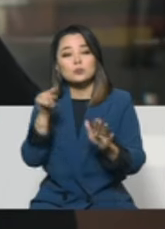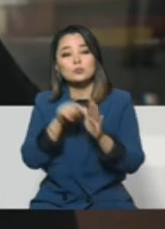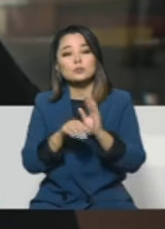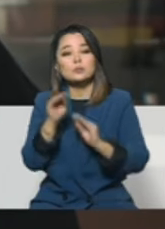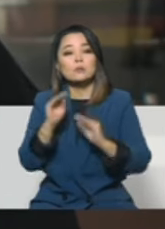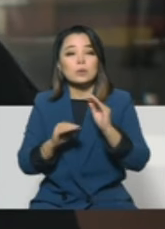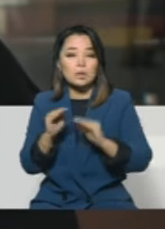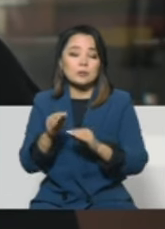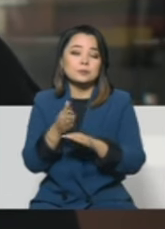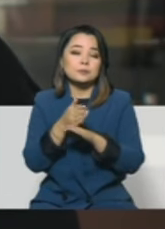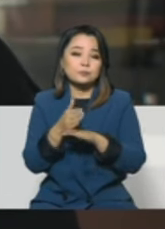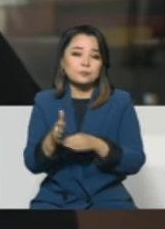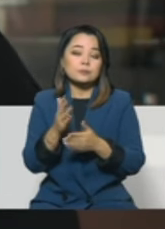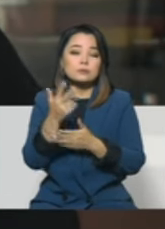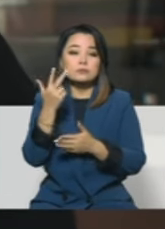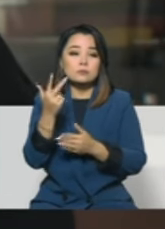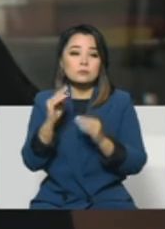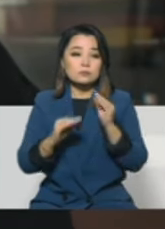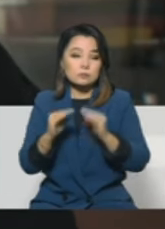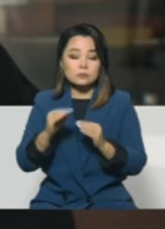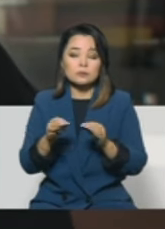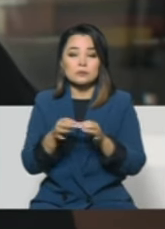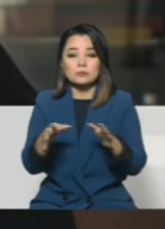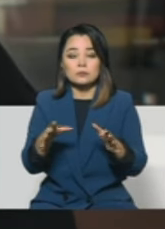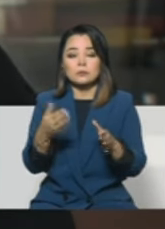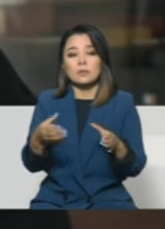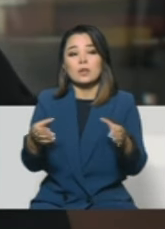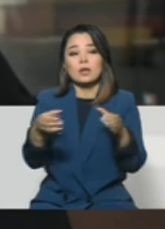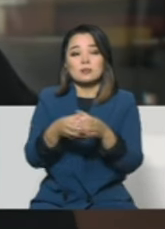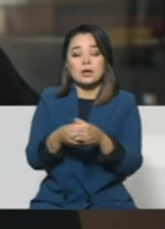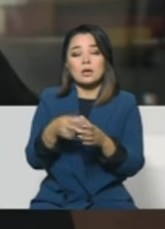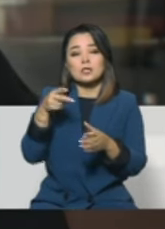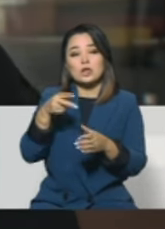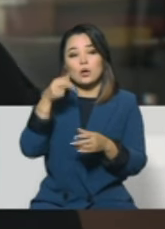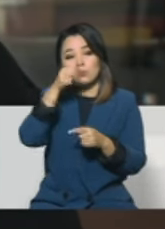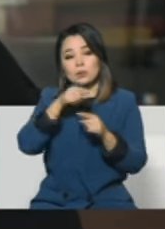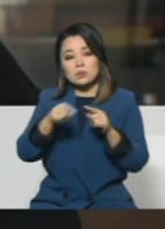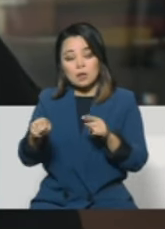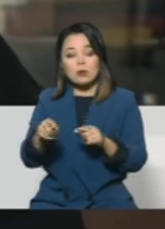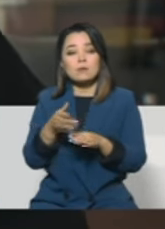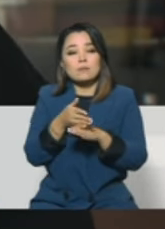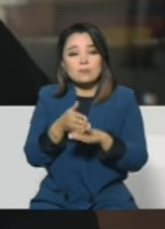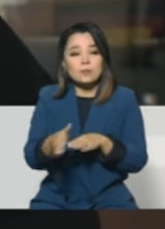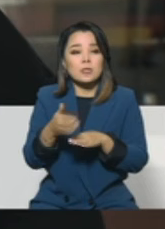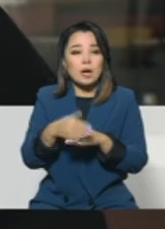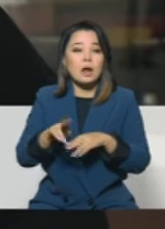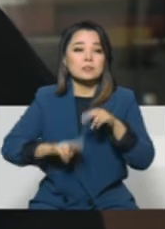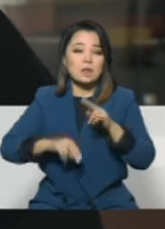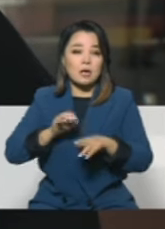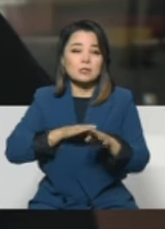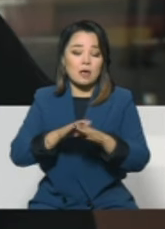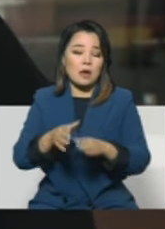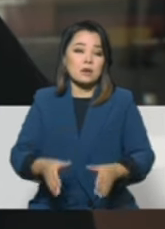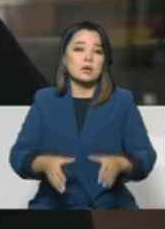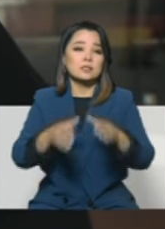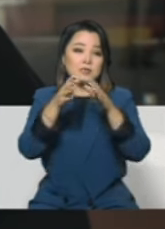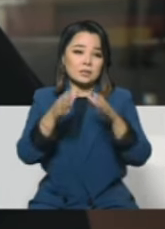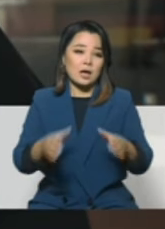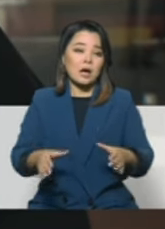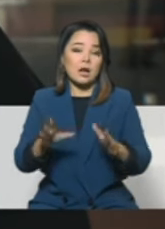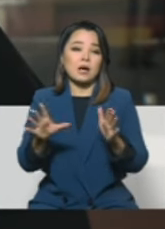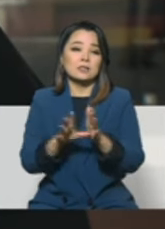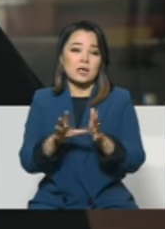деген буынды реакторлар осы 2000 жылдан бері қарай салынып келе жатқан реакторлар. Расы